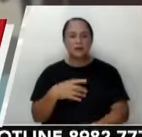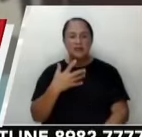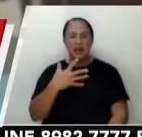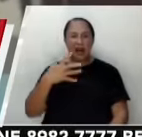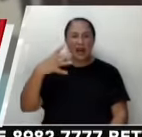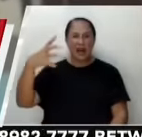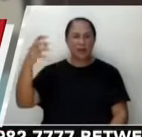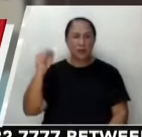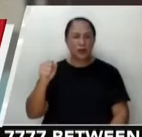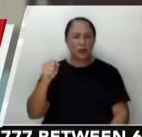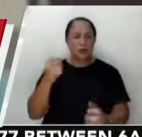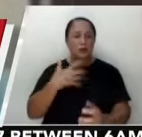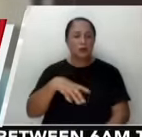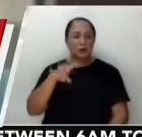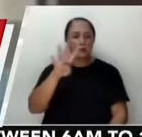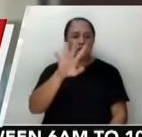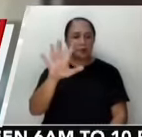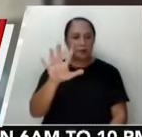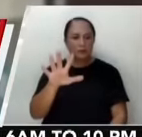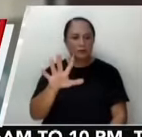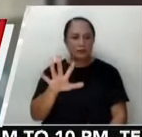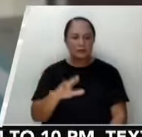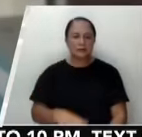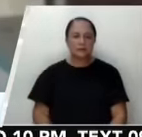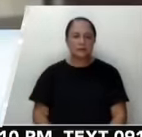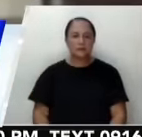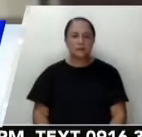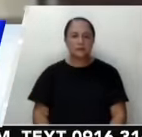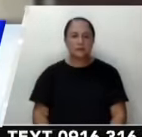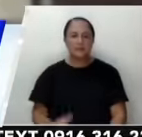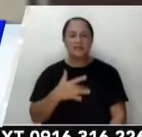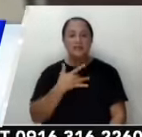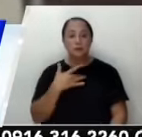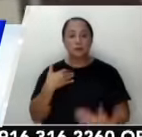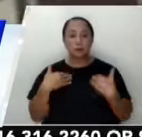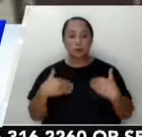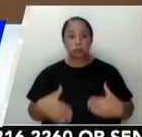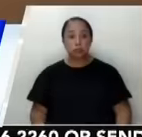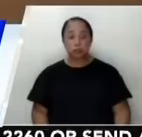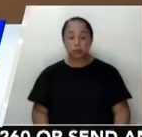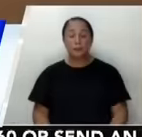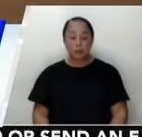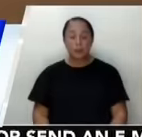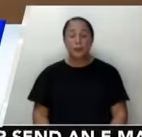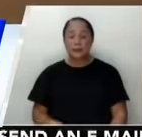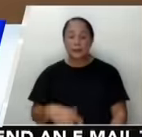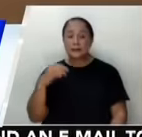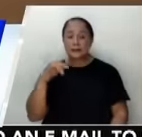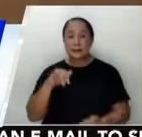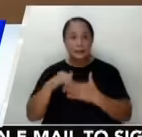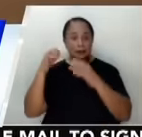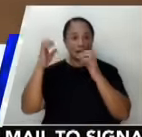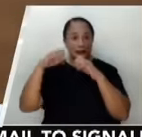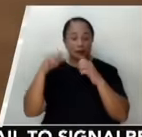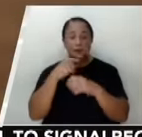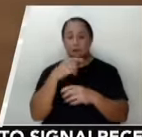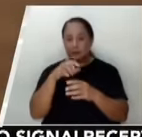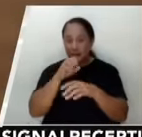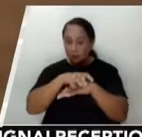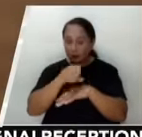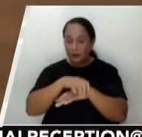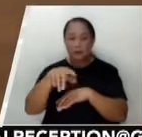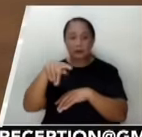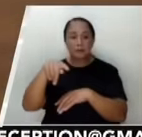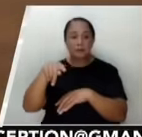So, apparent temperature ulit yun, pakiramdam. So, yun ang ating inaasahan. Ang payo ng pag-asa, as much as